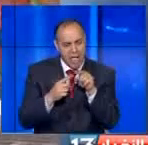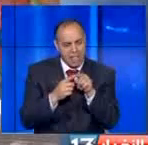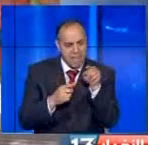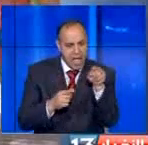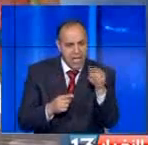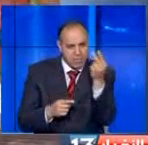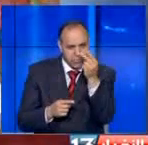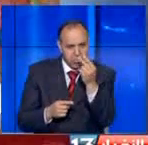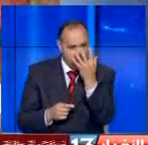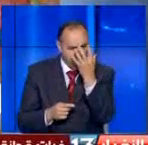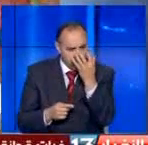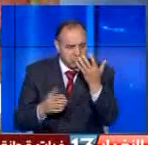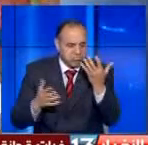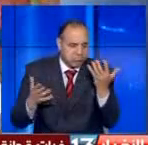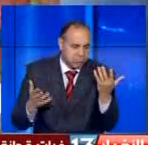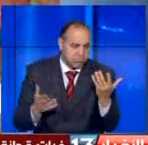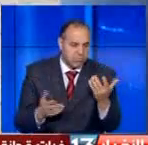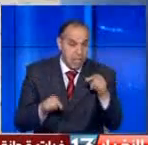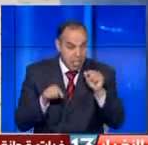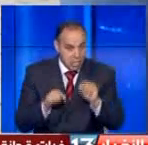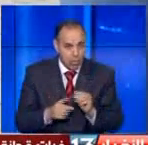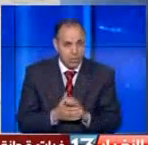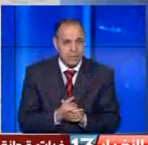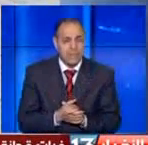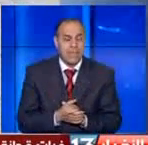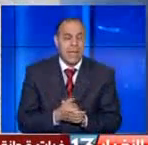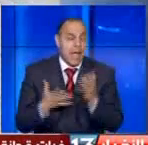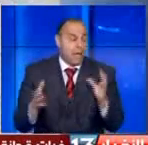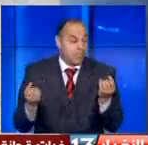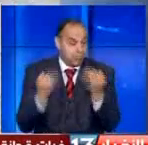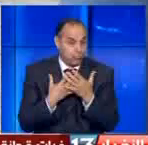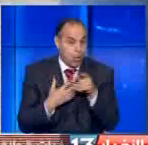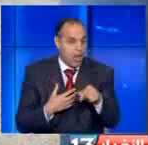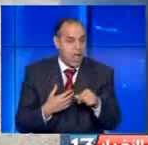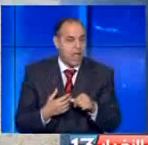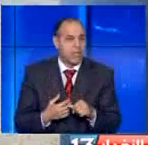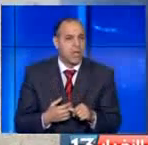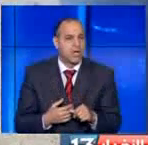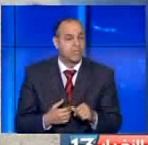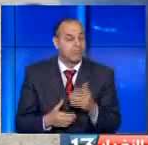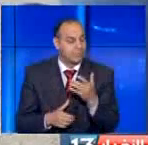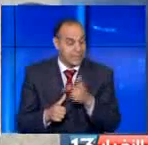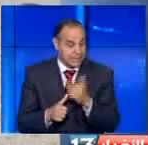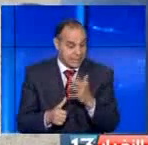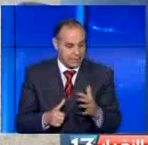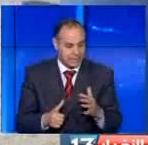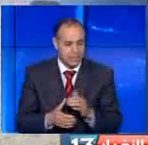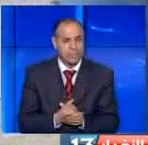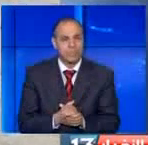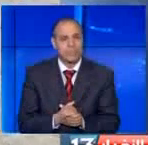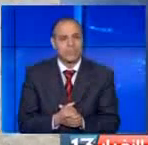وعلى الغضب وعلى حاجة توا يعني. إذا ممكن هذه فريمون تحيي ساعة